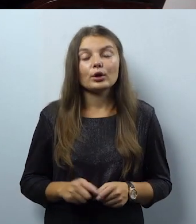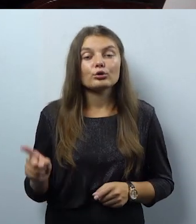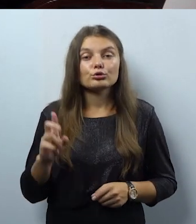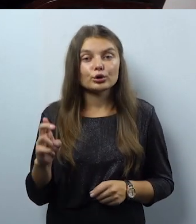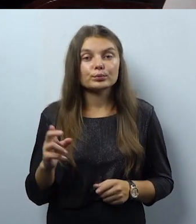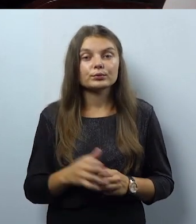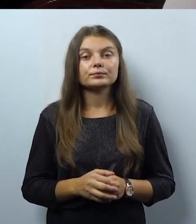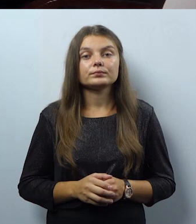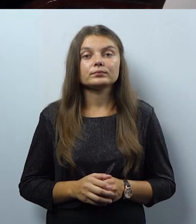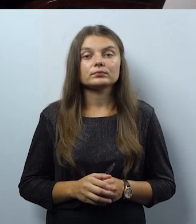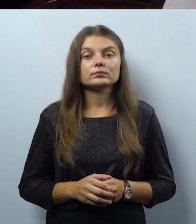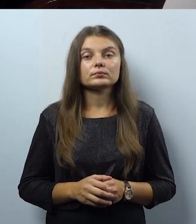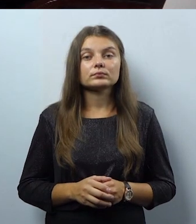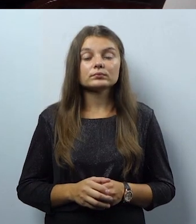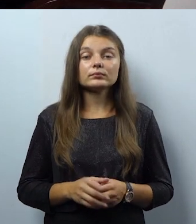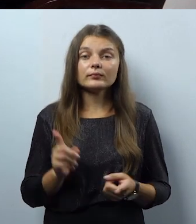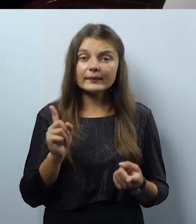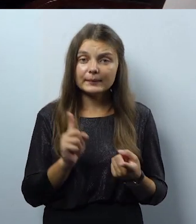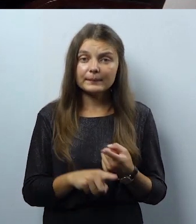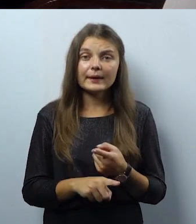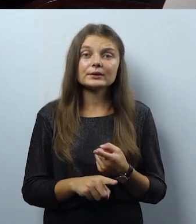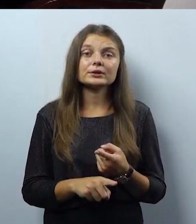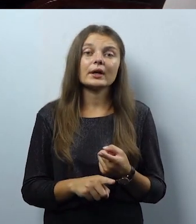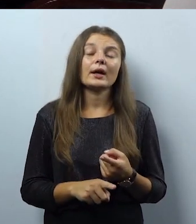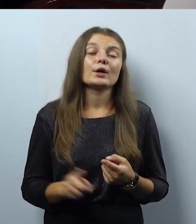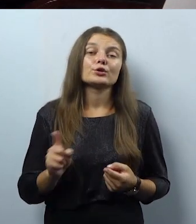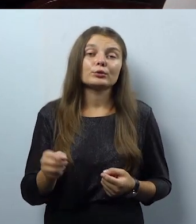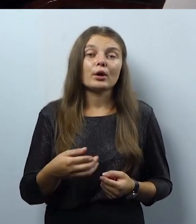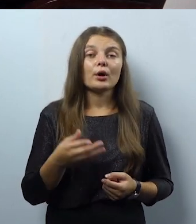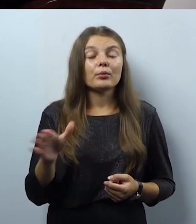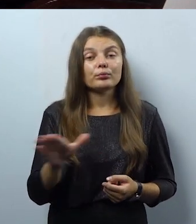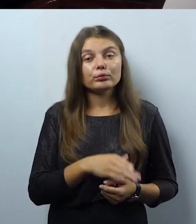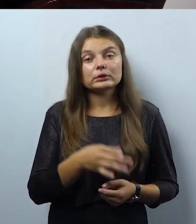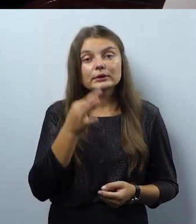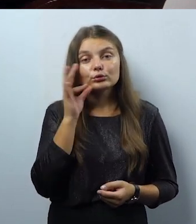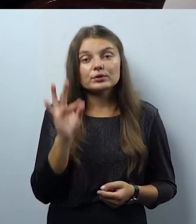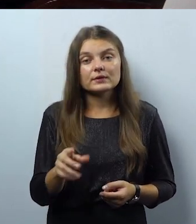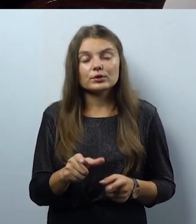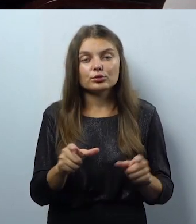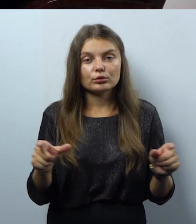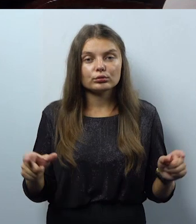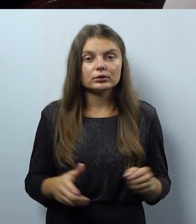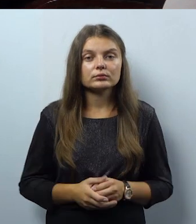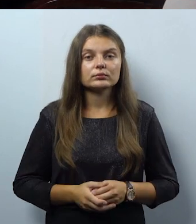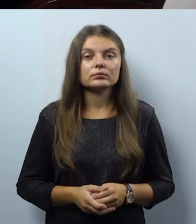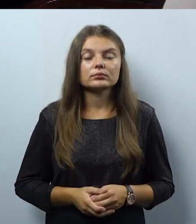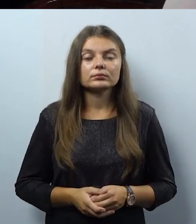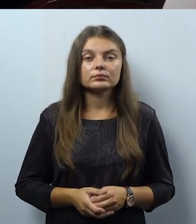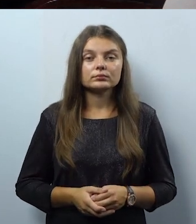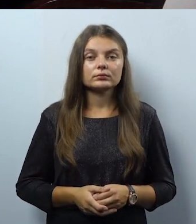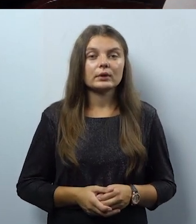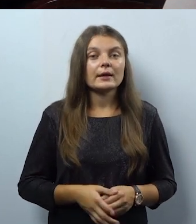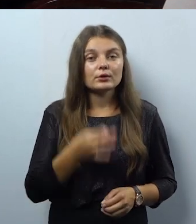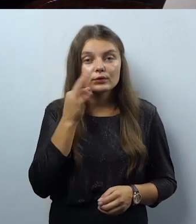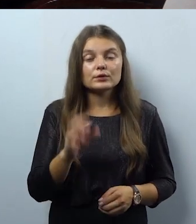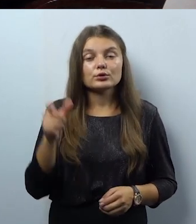двох факторів. Перший фактор – це і людський фактор, це і фахівці. Щоб люди просто не їхали зараз в інші лікарні. Зараз за них будуть всі боротися. Угу. Тому що за фахівцем